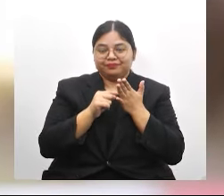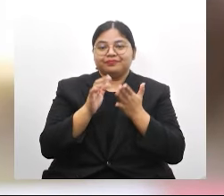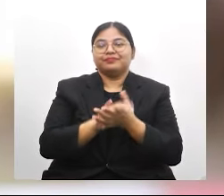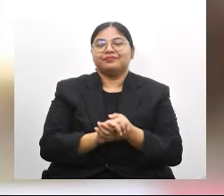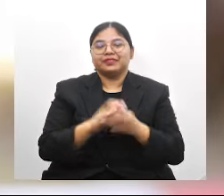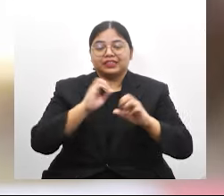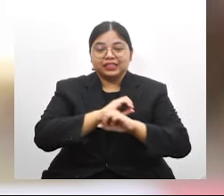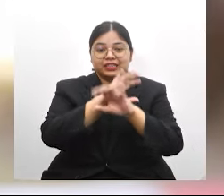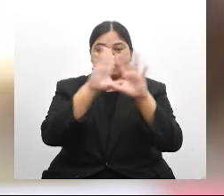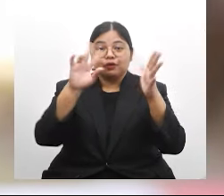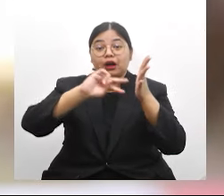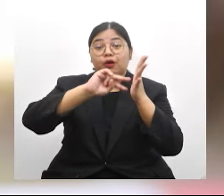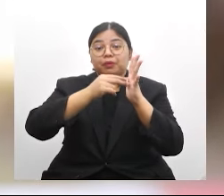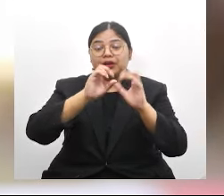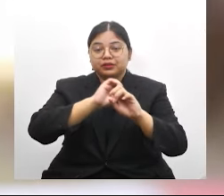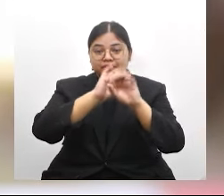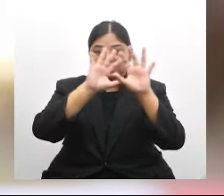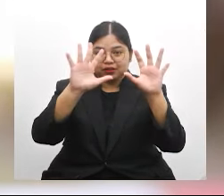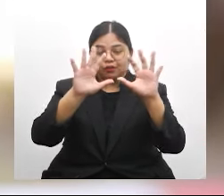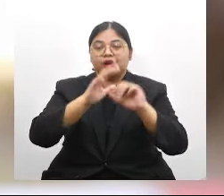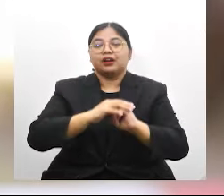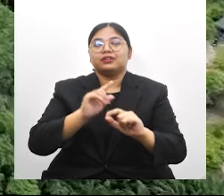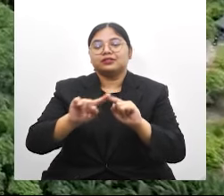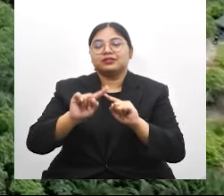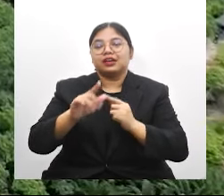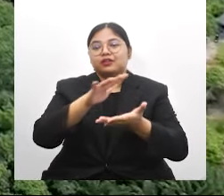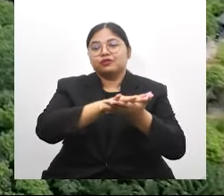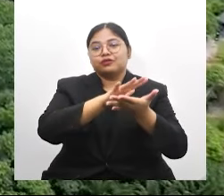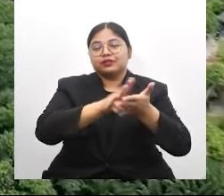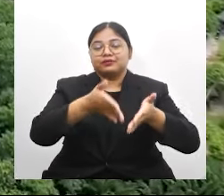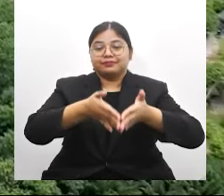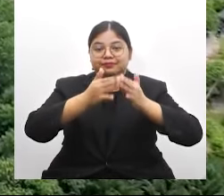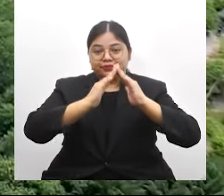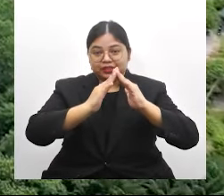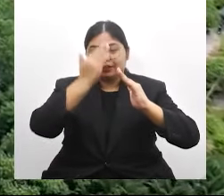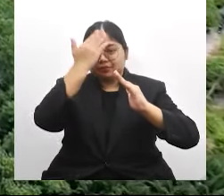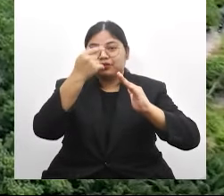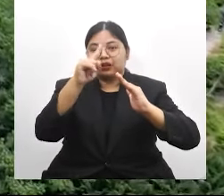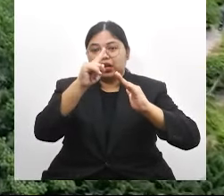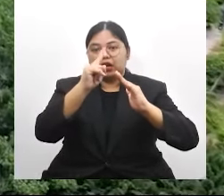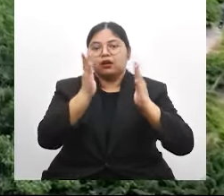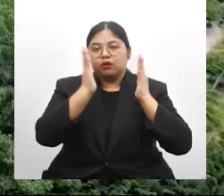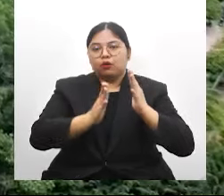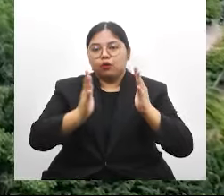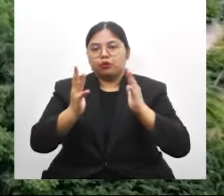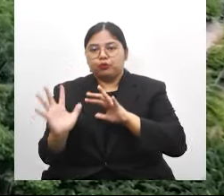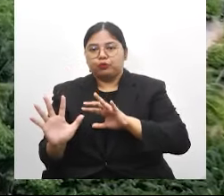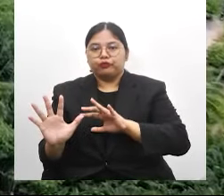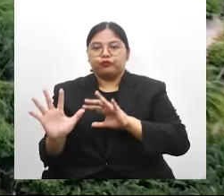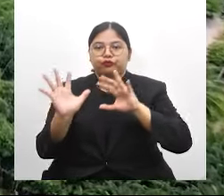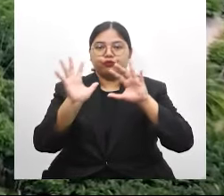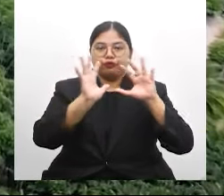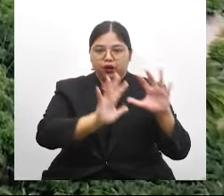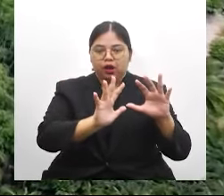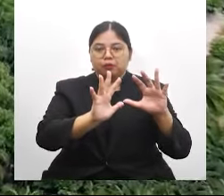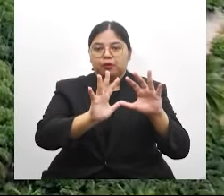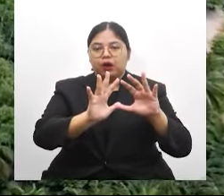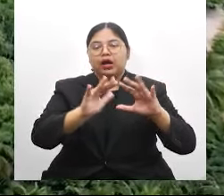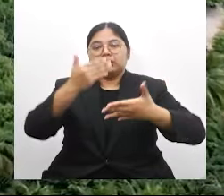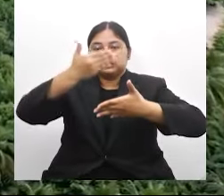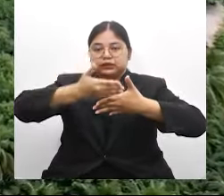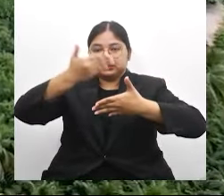ราชอาณาจักรนะคะโรงเรียนนี้ถูกสร้างขึ้นเพื่อรองรับเ่อประชากรที่เกิดจากการอพยพจากการสร้างเขื่อนรัชประภานะ